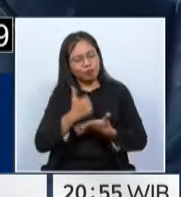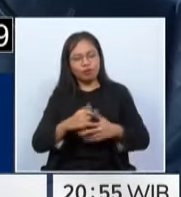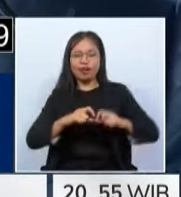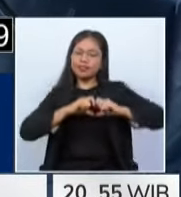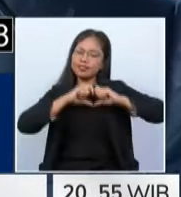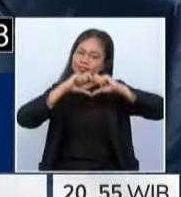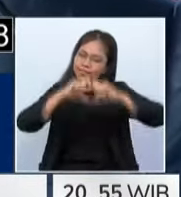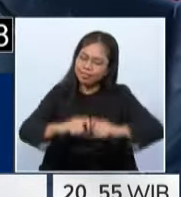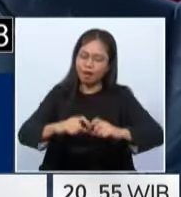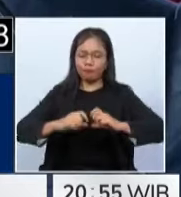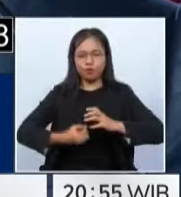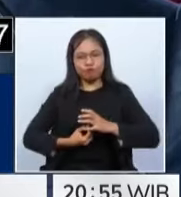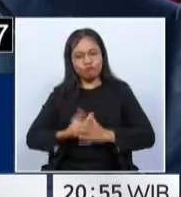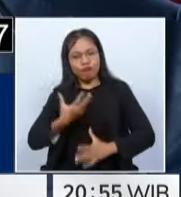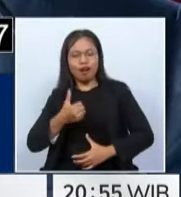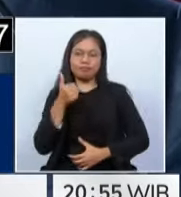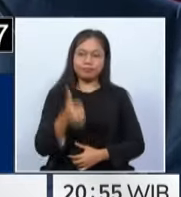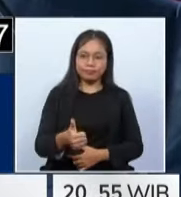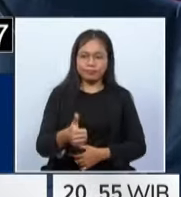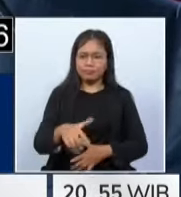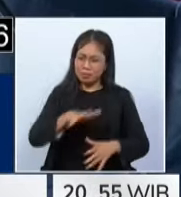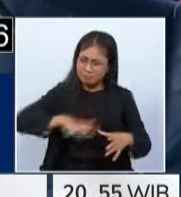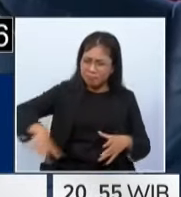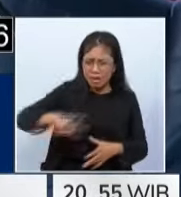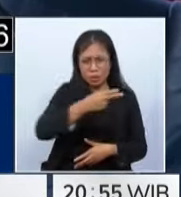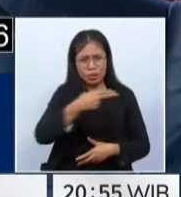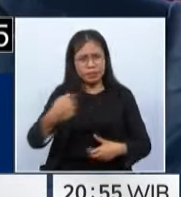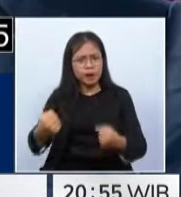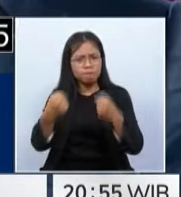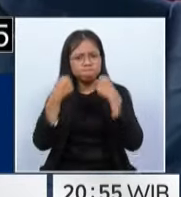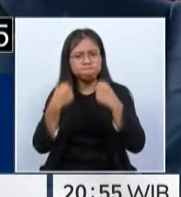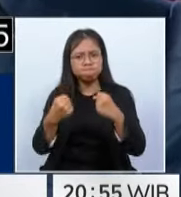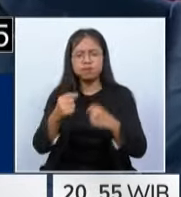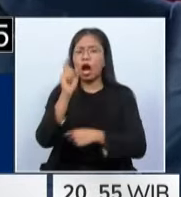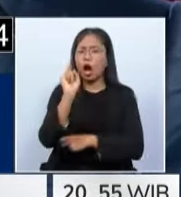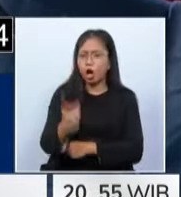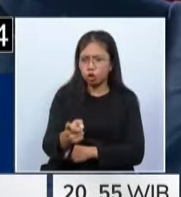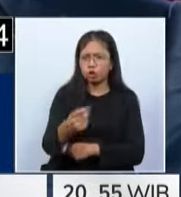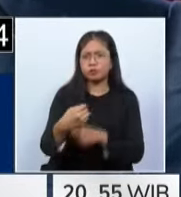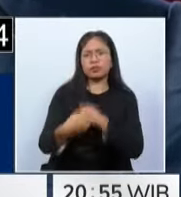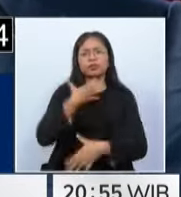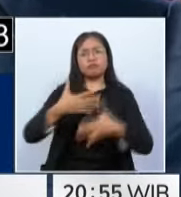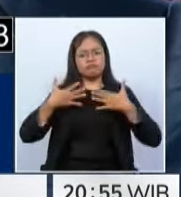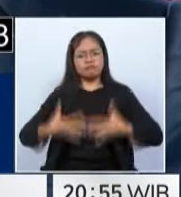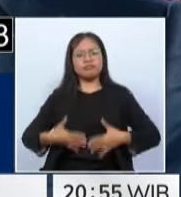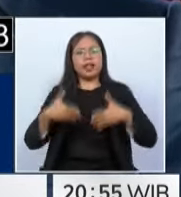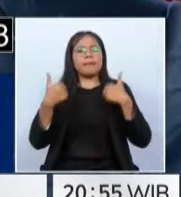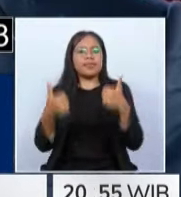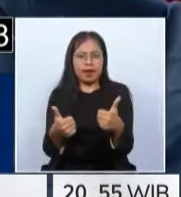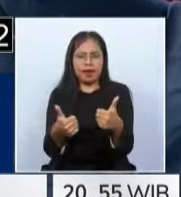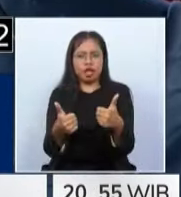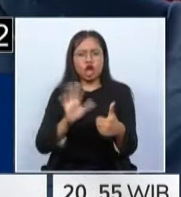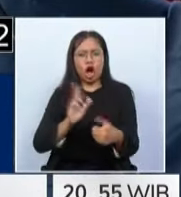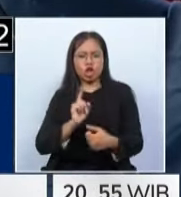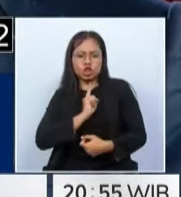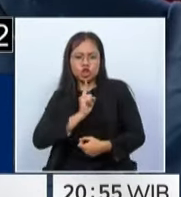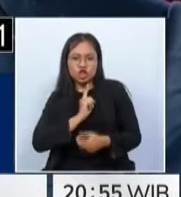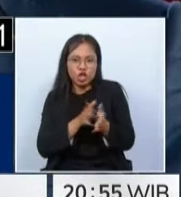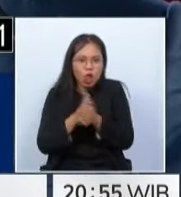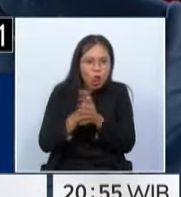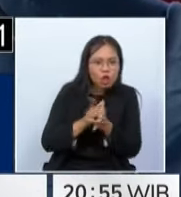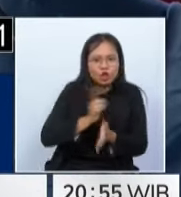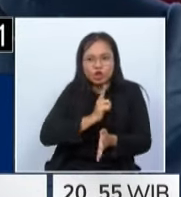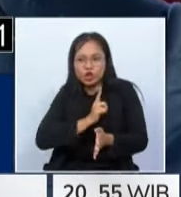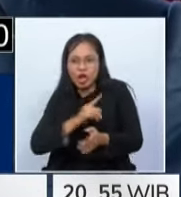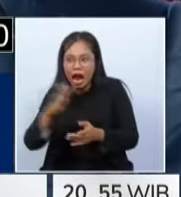pertahanan ini sakral bagi kita ini menyangkut keselamatan kita jangan karena Ambisi pribadi kita menghasut